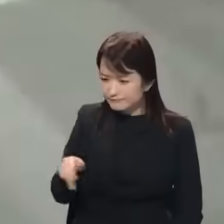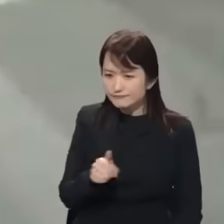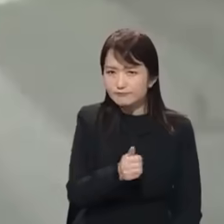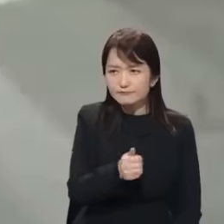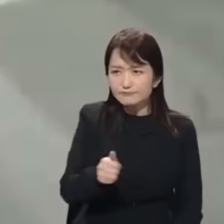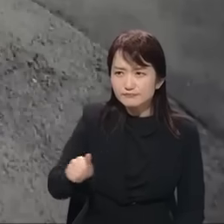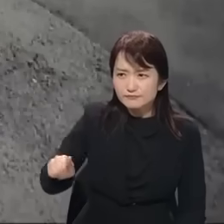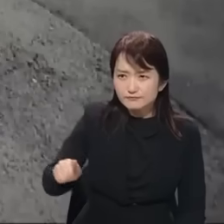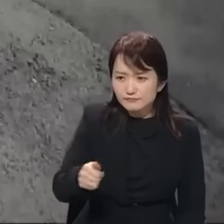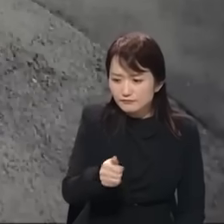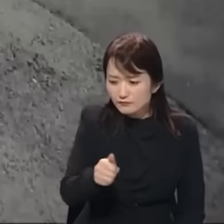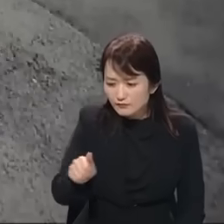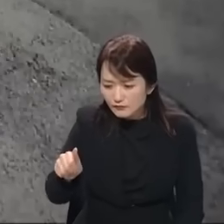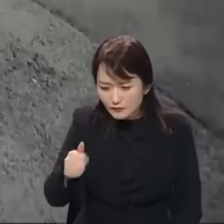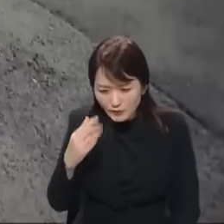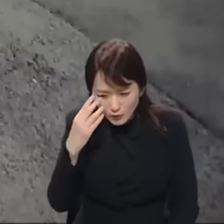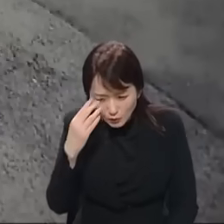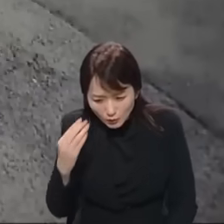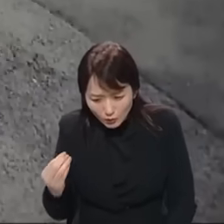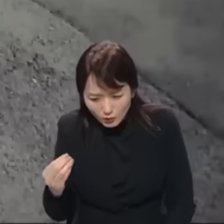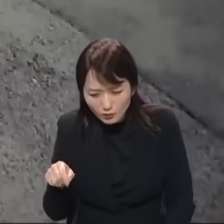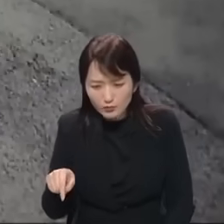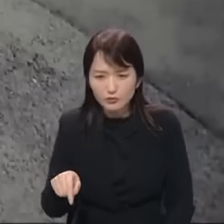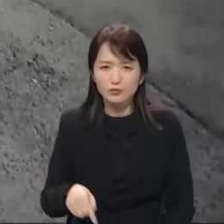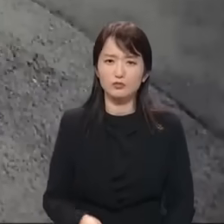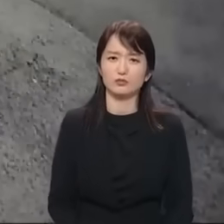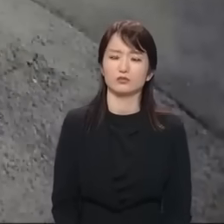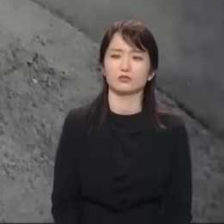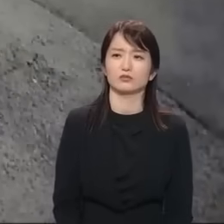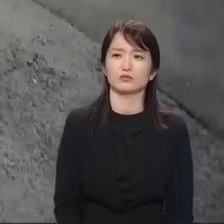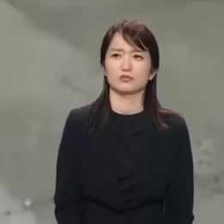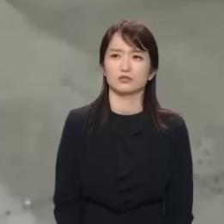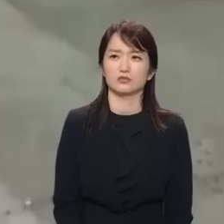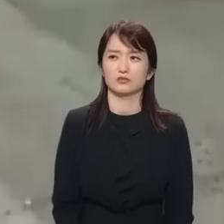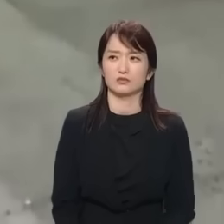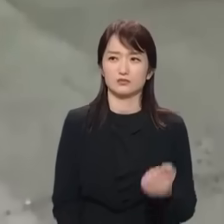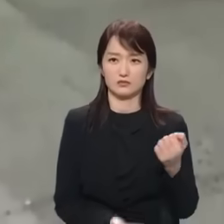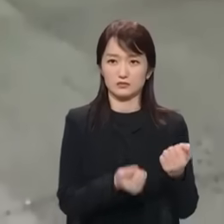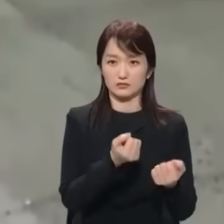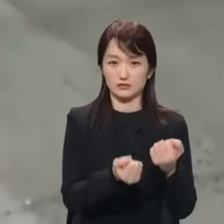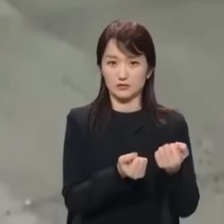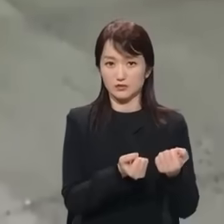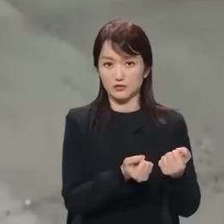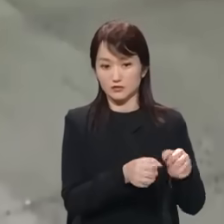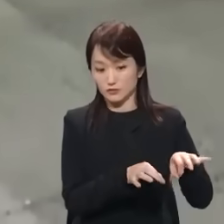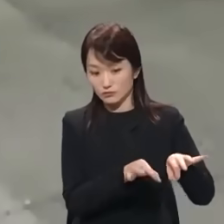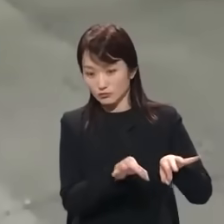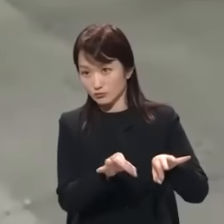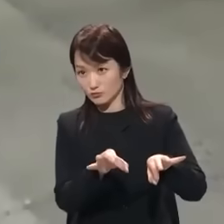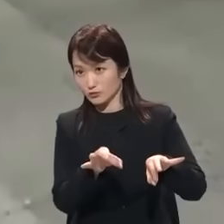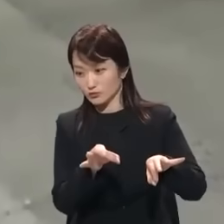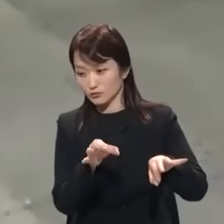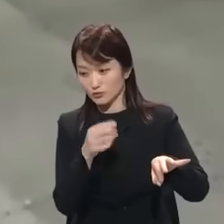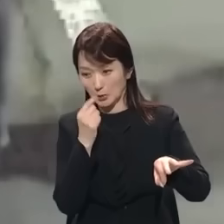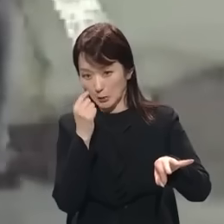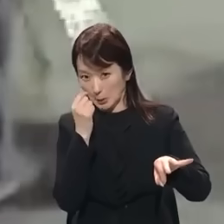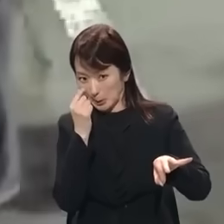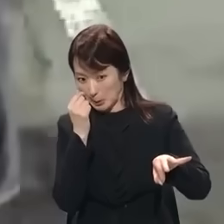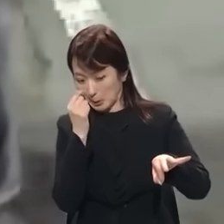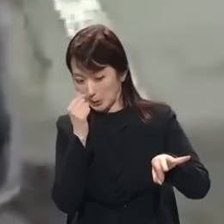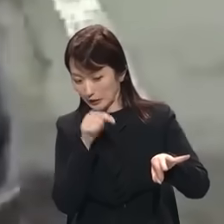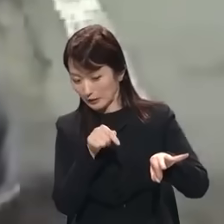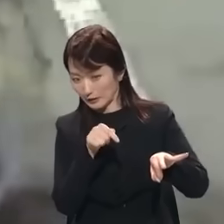어슬렁 눈을 떼지면 다 뒷짐지지고 말이죠 하하 자 자전거 타고 누가 지나가니까 슬쩍도 눈치까지 보고